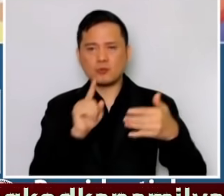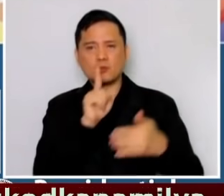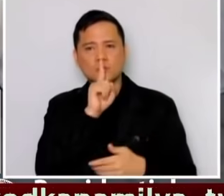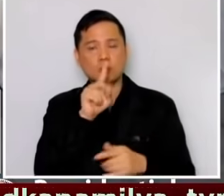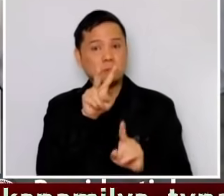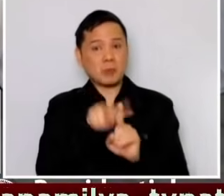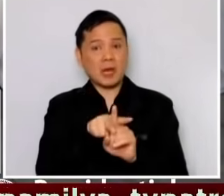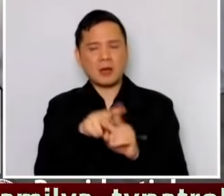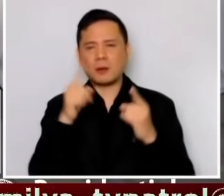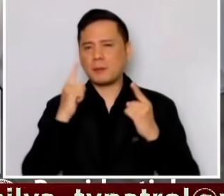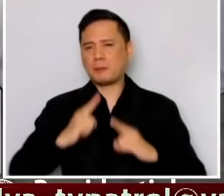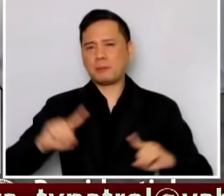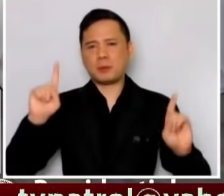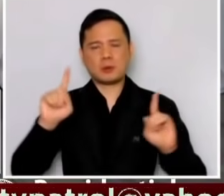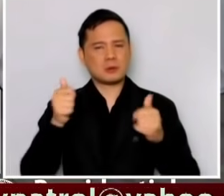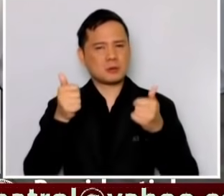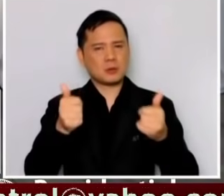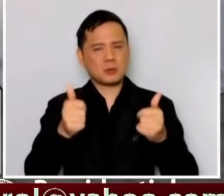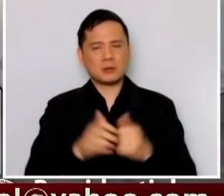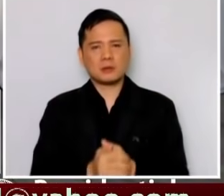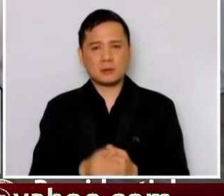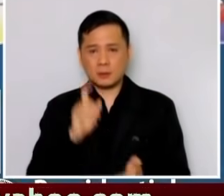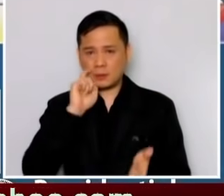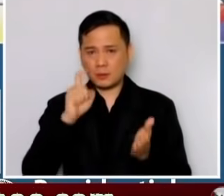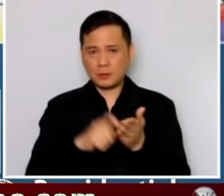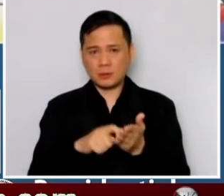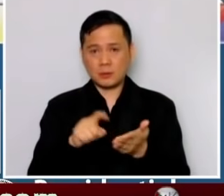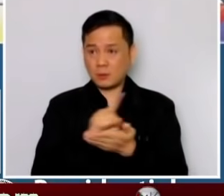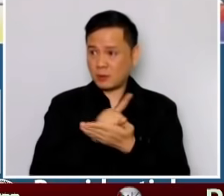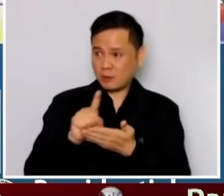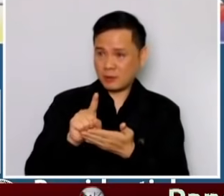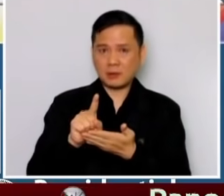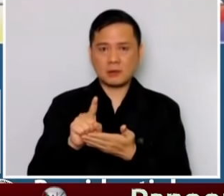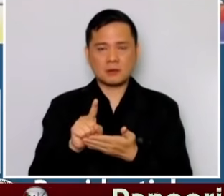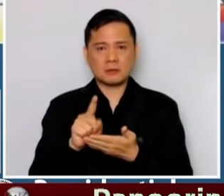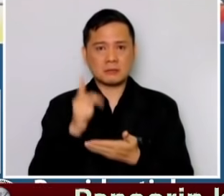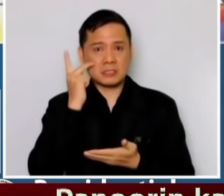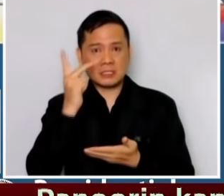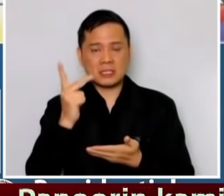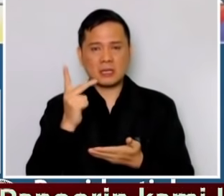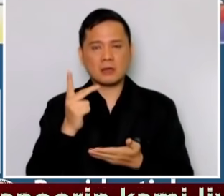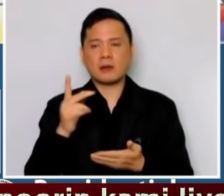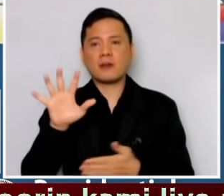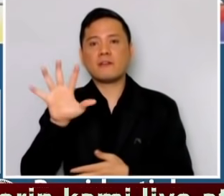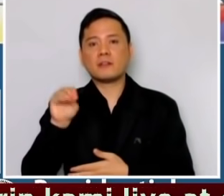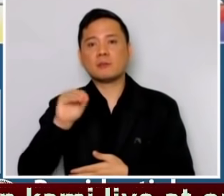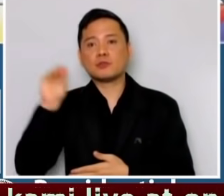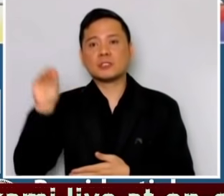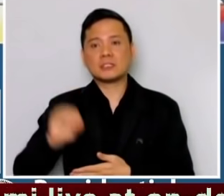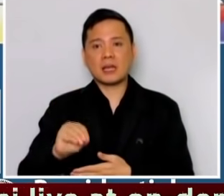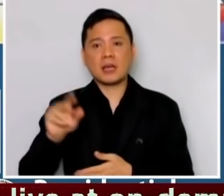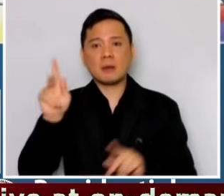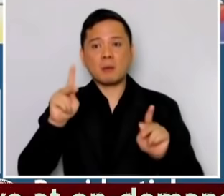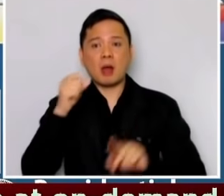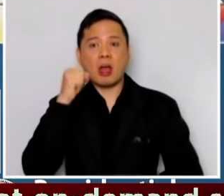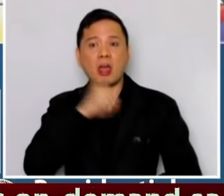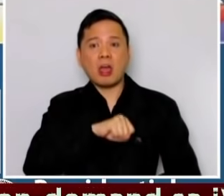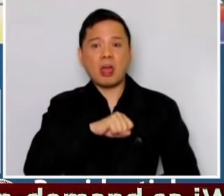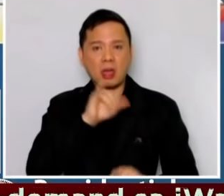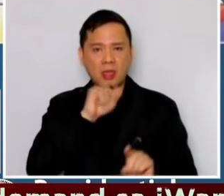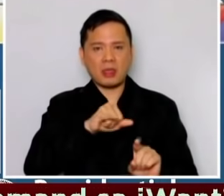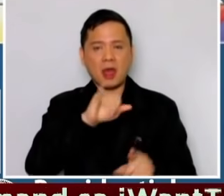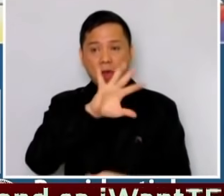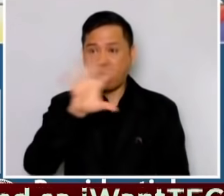ating COVID. Nakita po natin sa loob ng isang linggo ay halos buwaba ng kalahati ang mga violators ng ating public